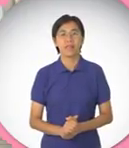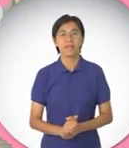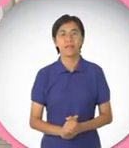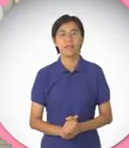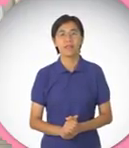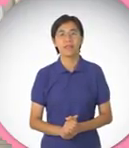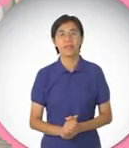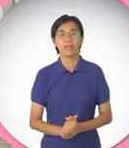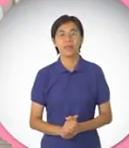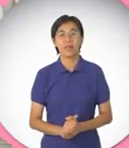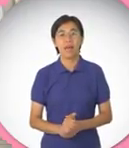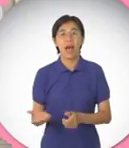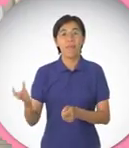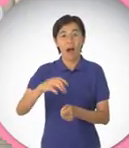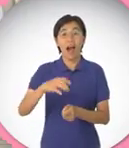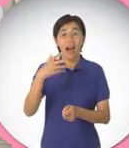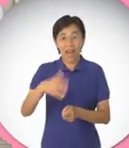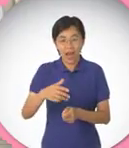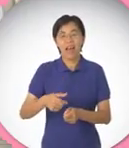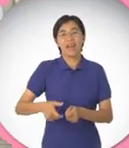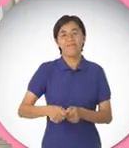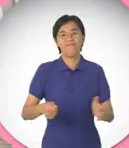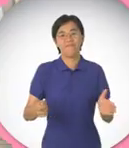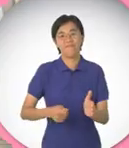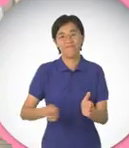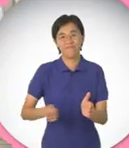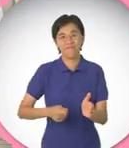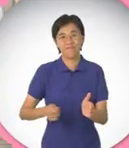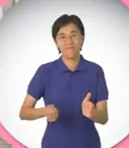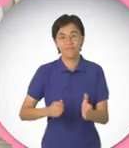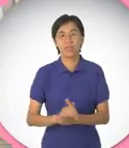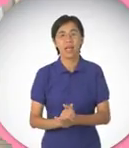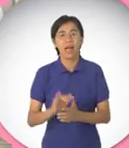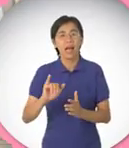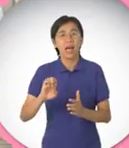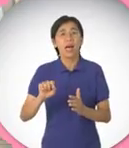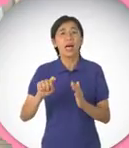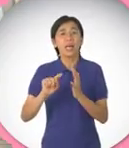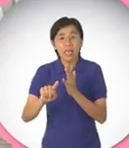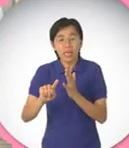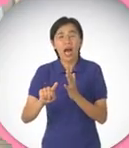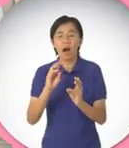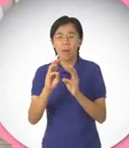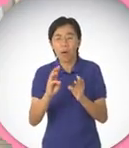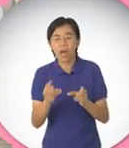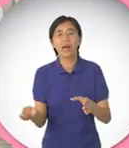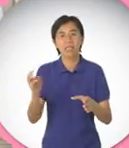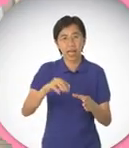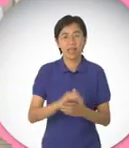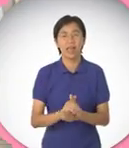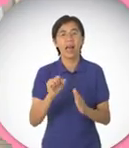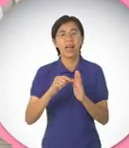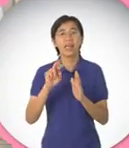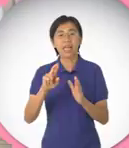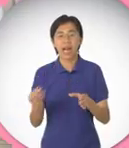ครับผม แป้งกับยีสต์ร่อนรวมกันนะคะ ครับแป้งกับยีสต ์แล้วก็สารเสริมคุณภาพด้วย ครับผมสารเส